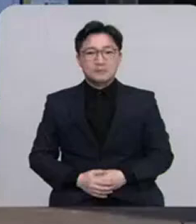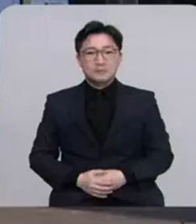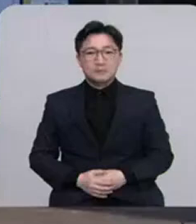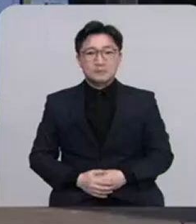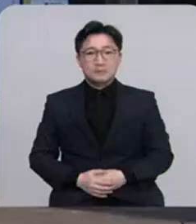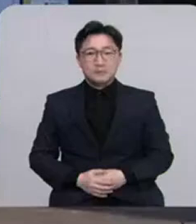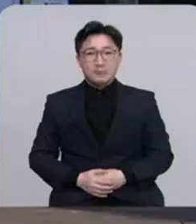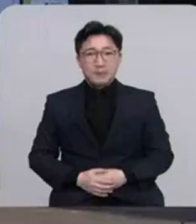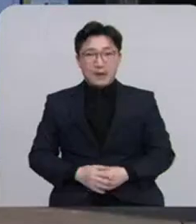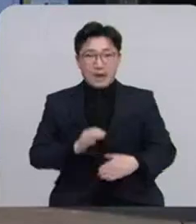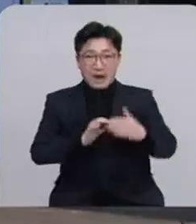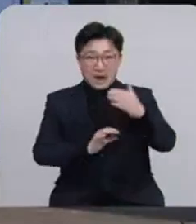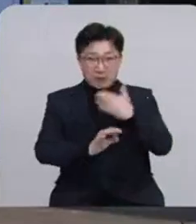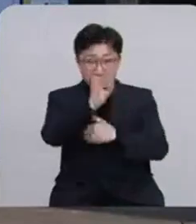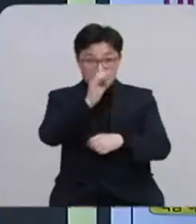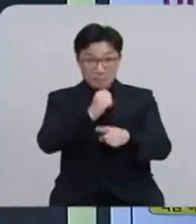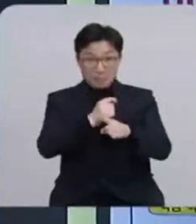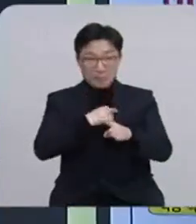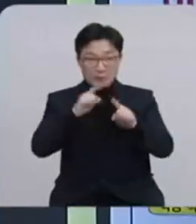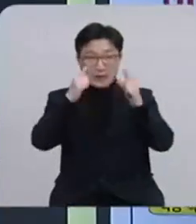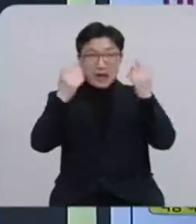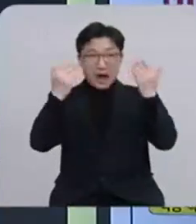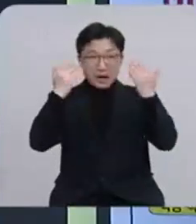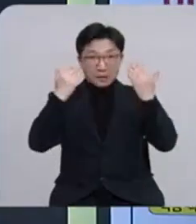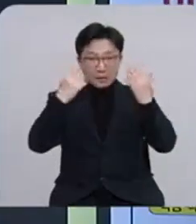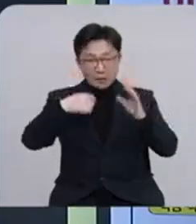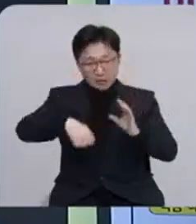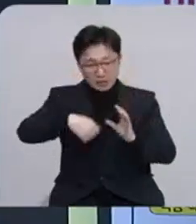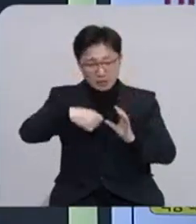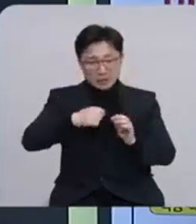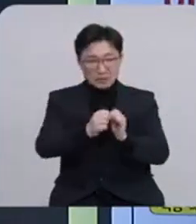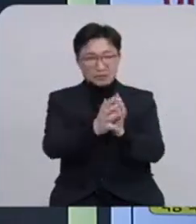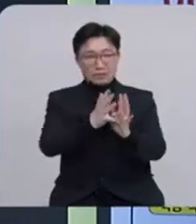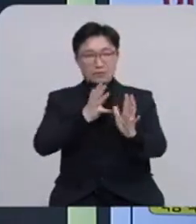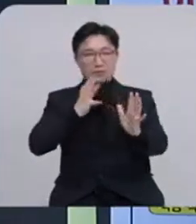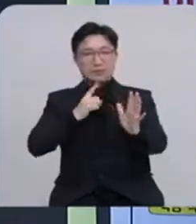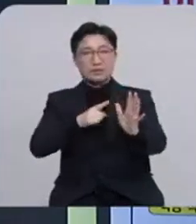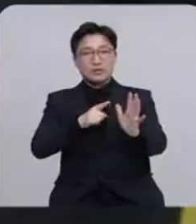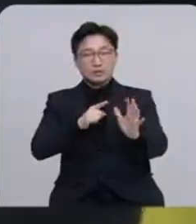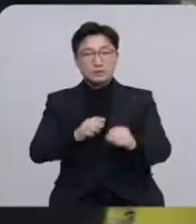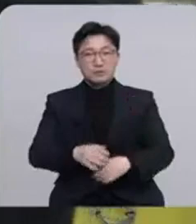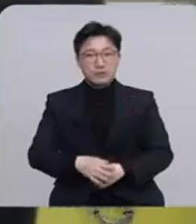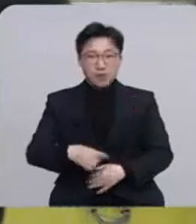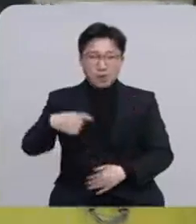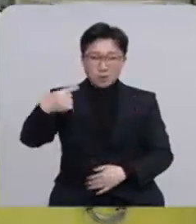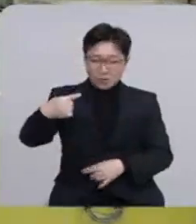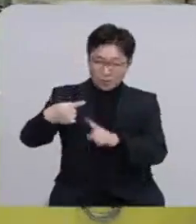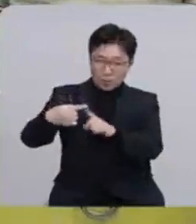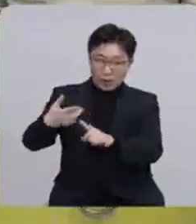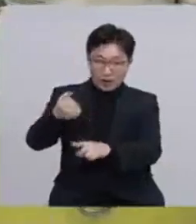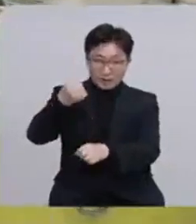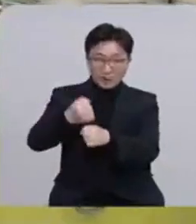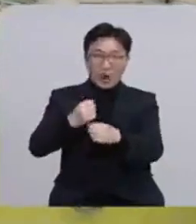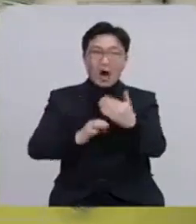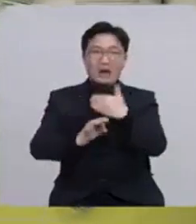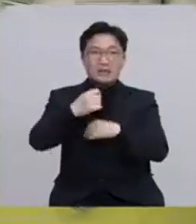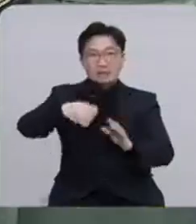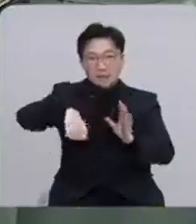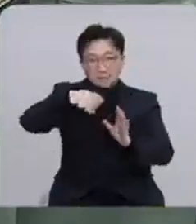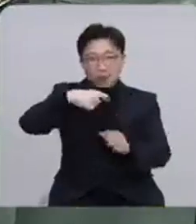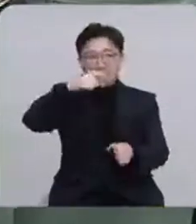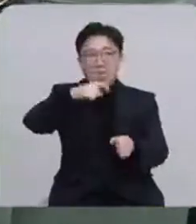이른 시각 대학교 구내식당에 학생들이 줄지어 섰습니다. 단돈 1,000원으로 아침밥을 먹기